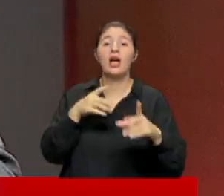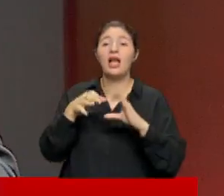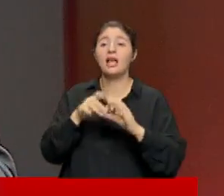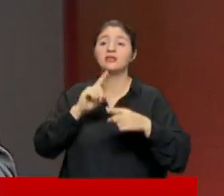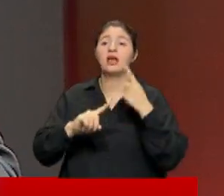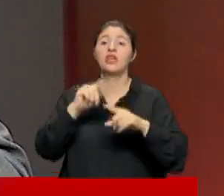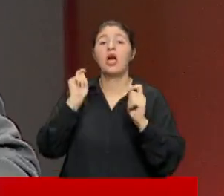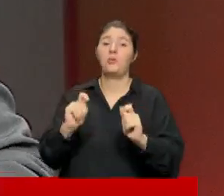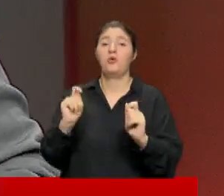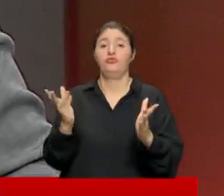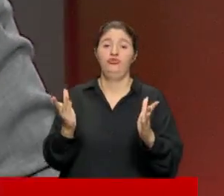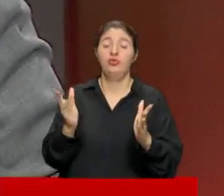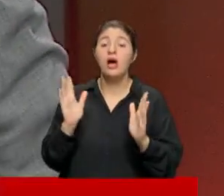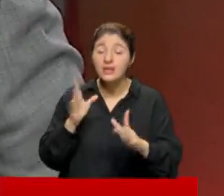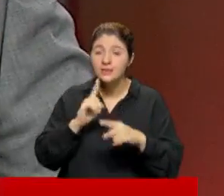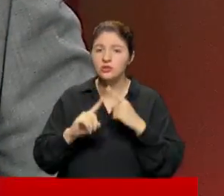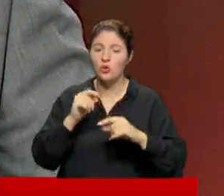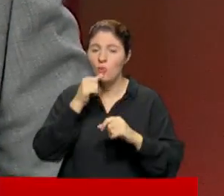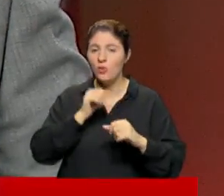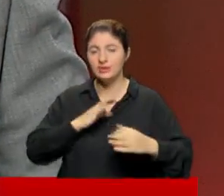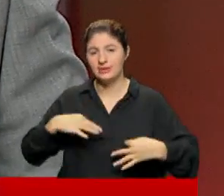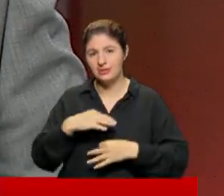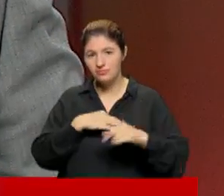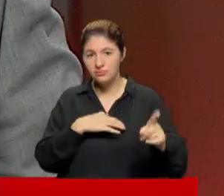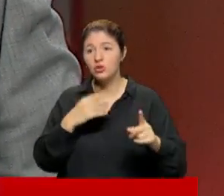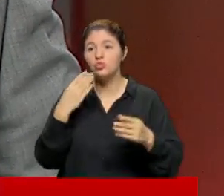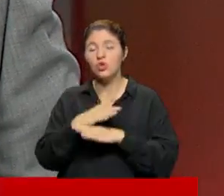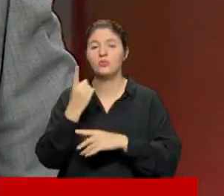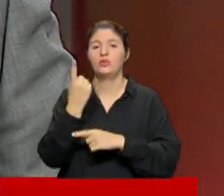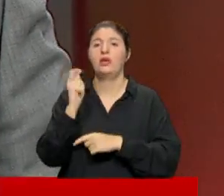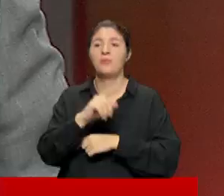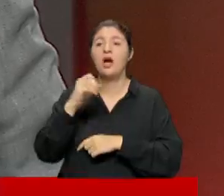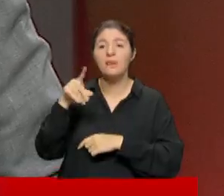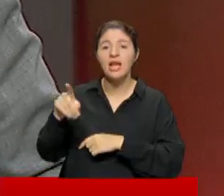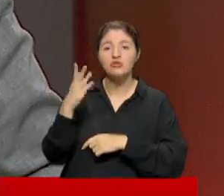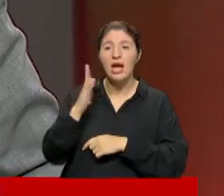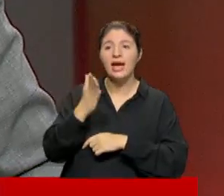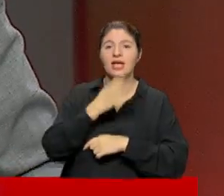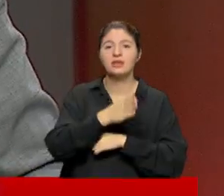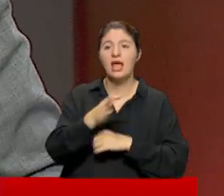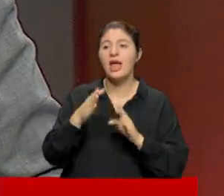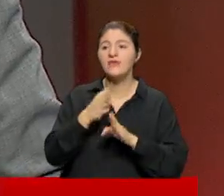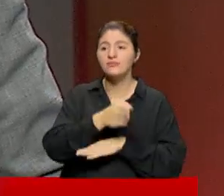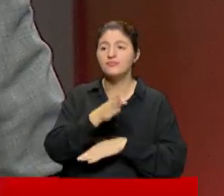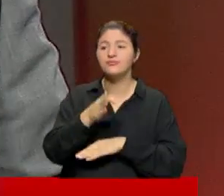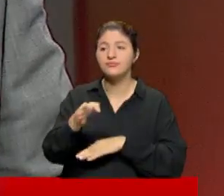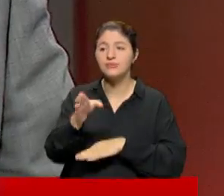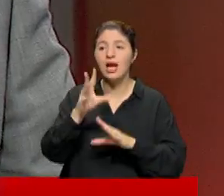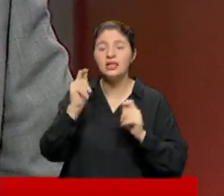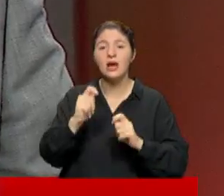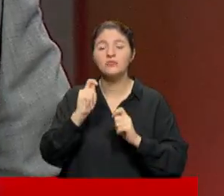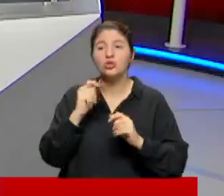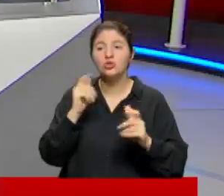siyaset yapıyormuş sayın Kılıçdaroğlu doğru bir şeyi yapıyor AKP'liler Çünkü her gittikleri evlerde her